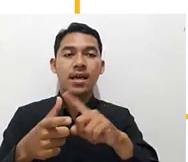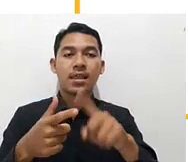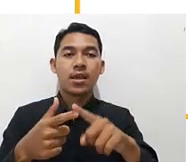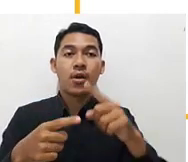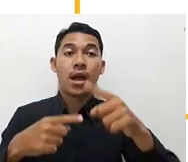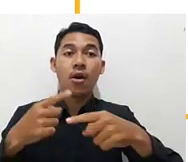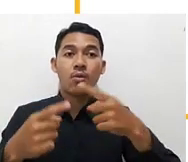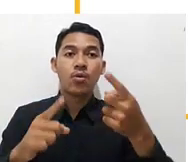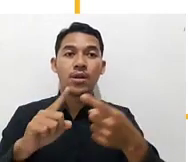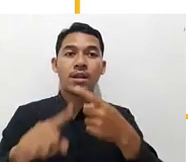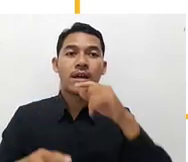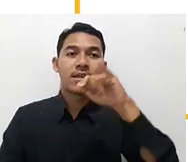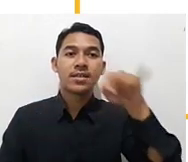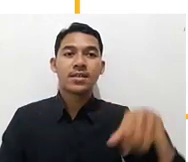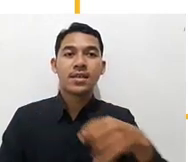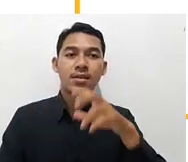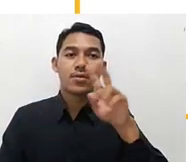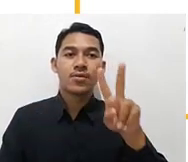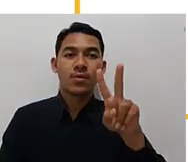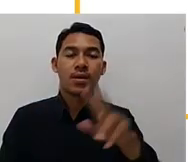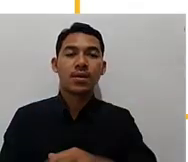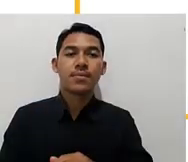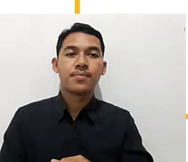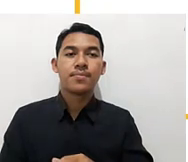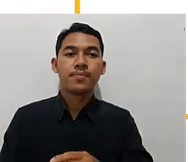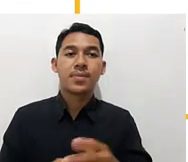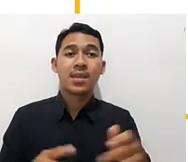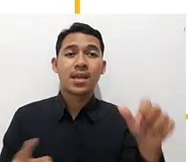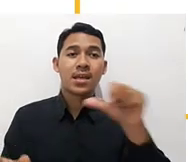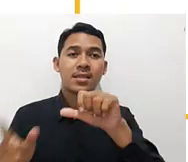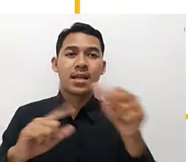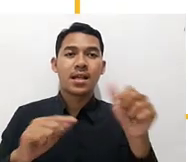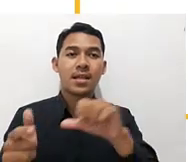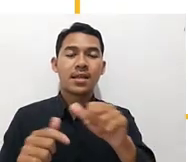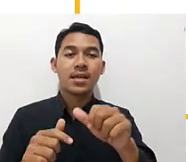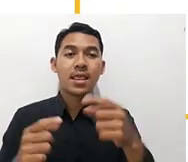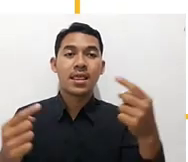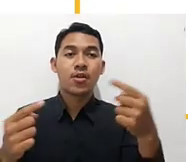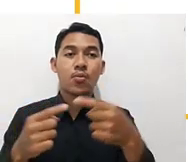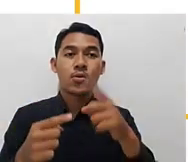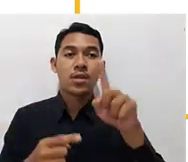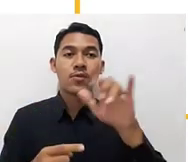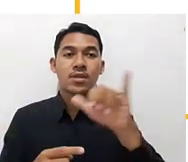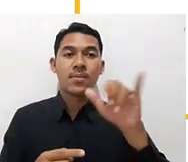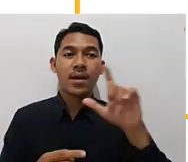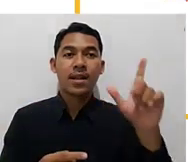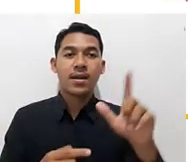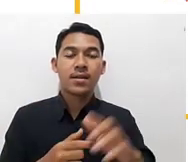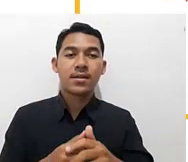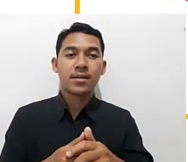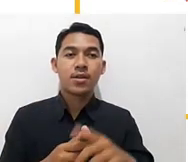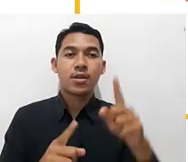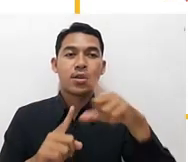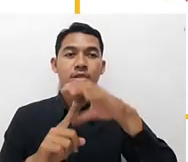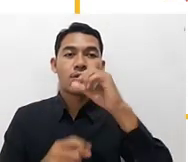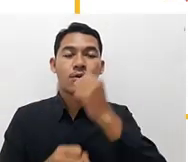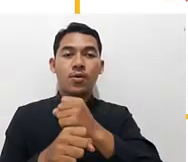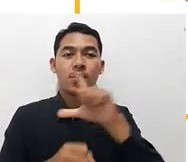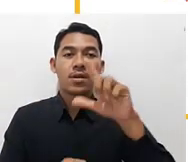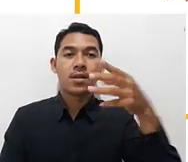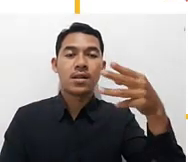output dari J2. Nah, itu kayak gitu ya. Jadi dia tuh saling apa ya? Saling terhubung satu sama lain. Itu untuk yang toggle FF.